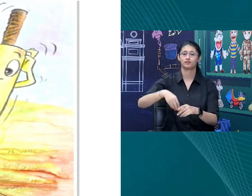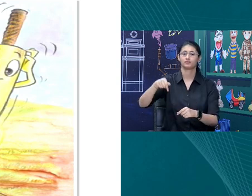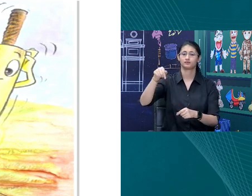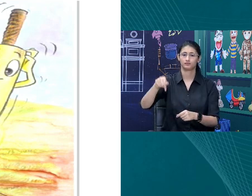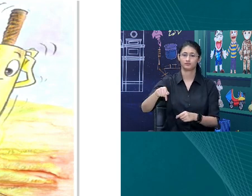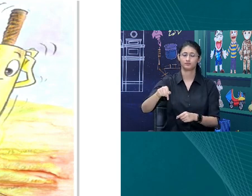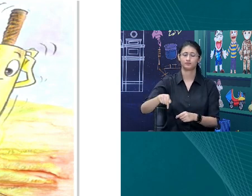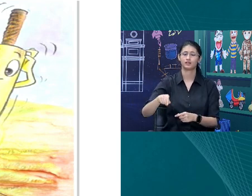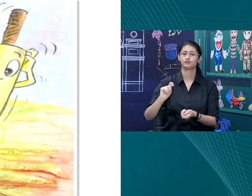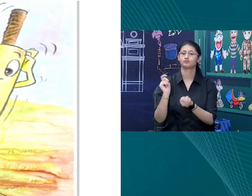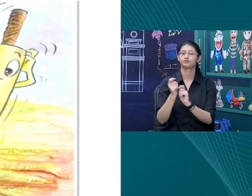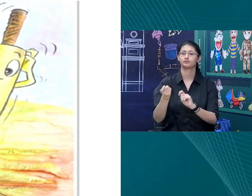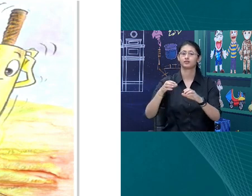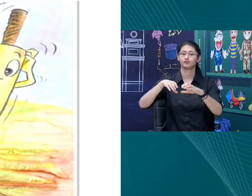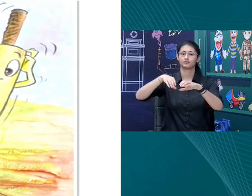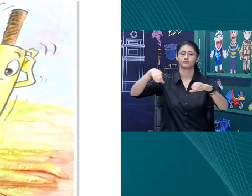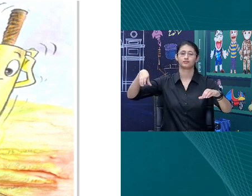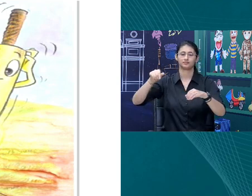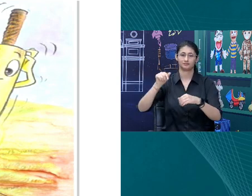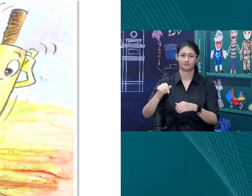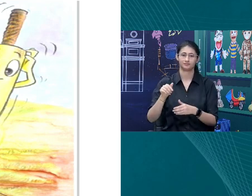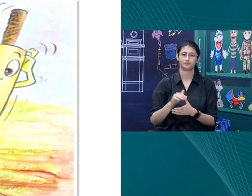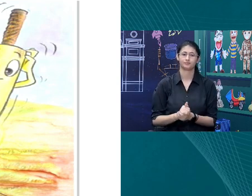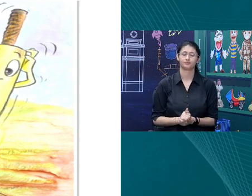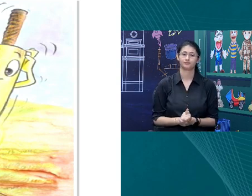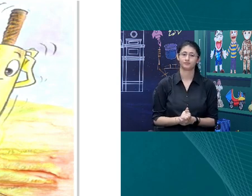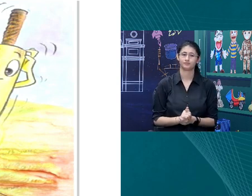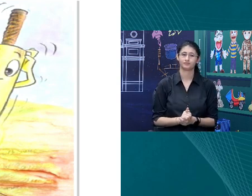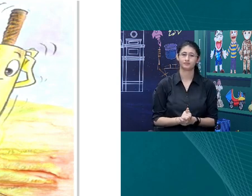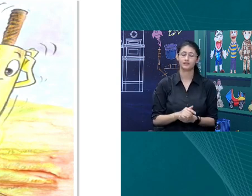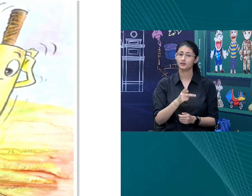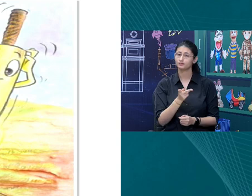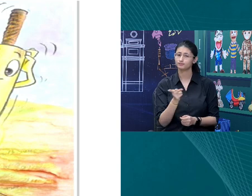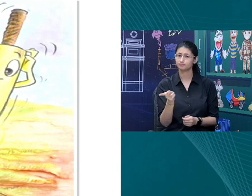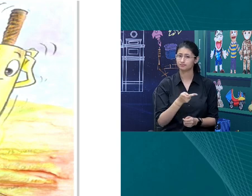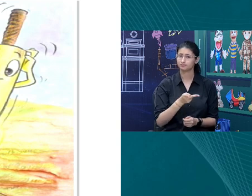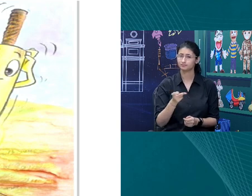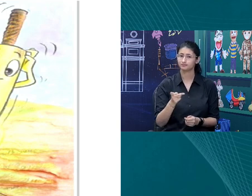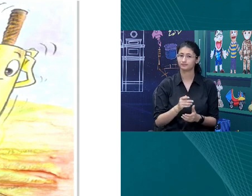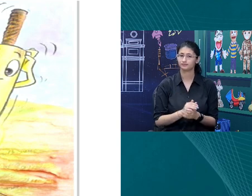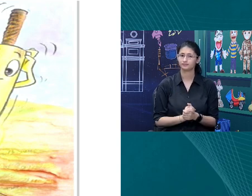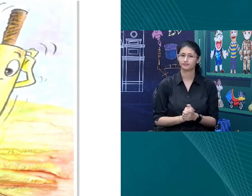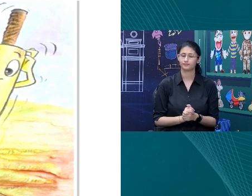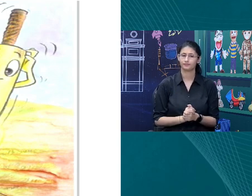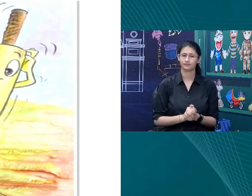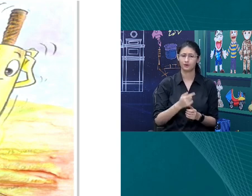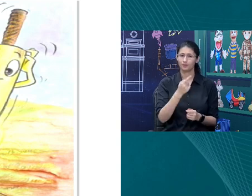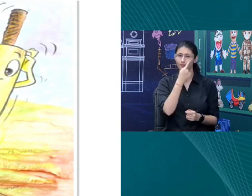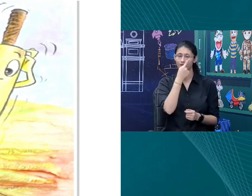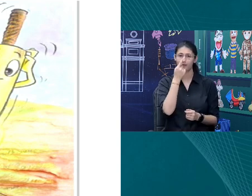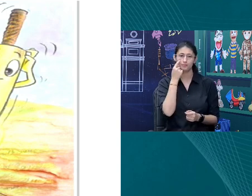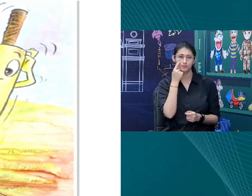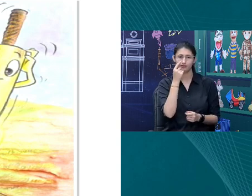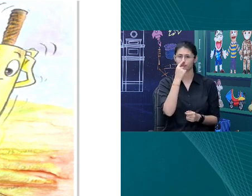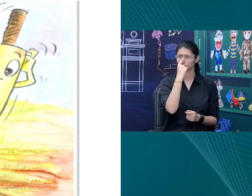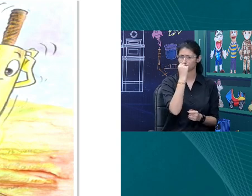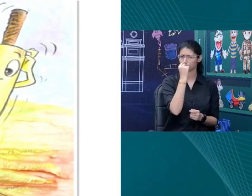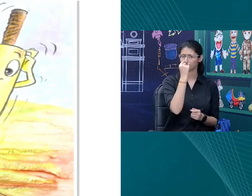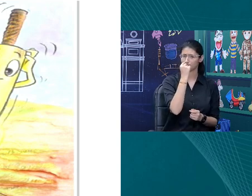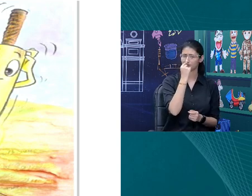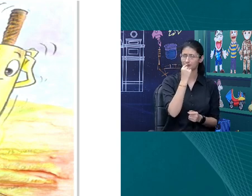और खास बात यह है की यह गेंद और बल्ला इन दोनों की आंख भी है नाक भी है